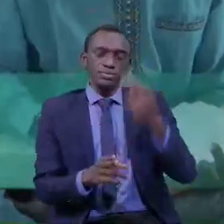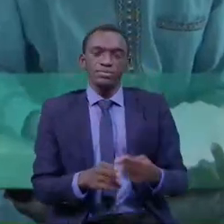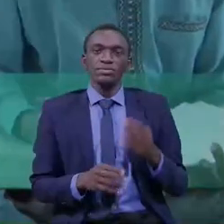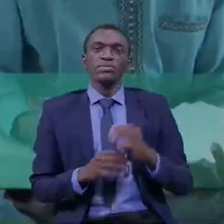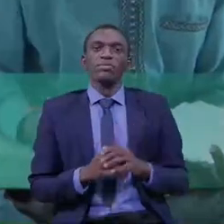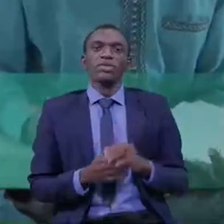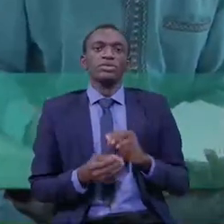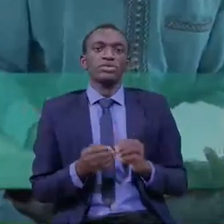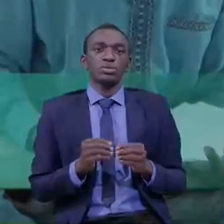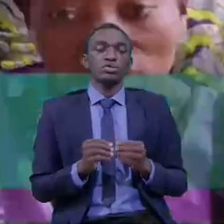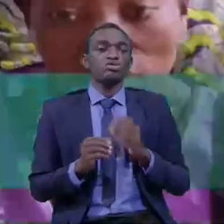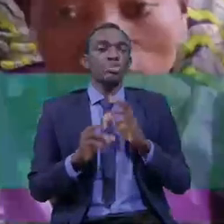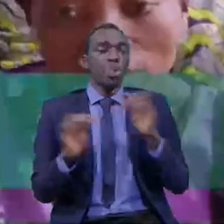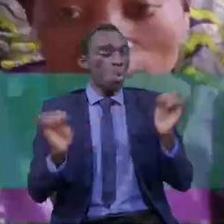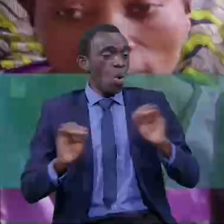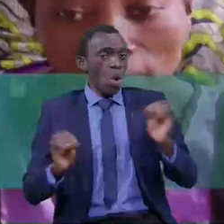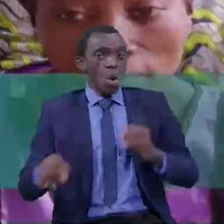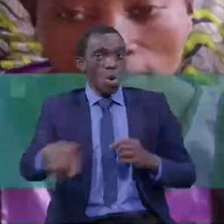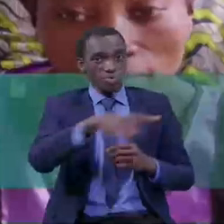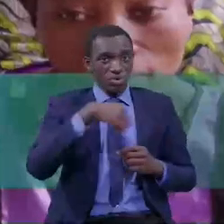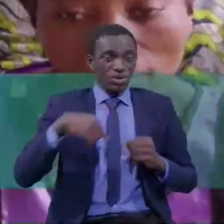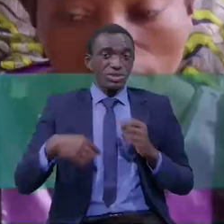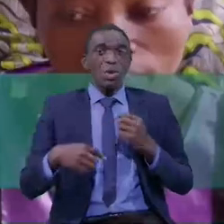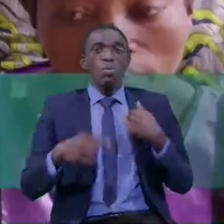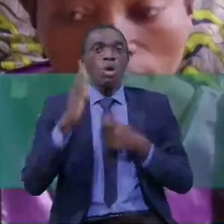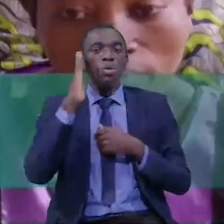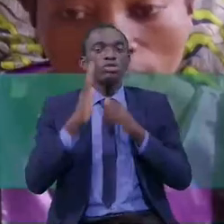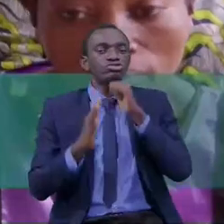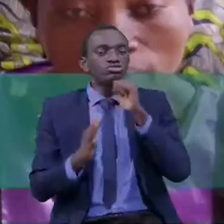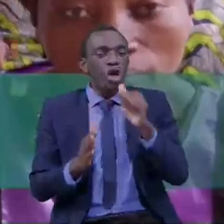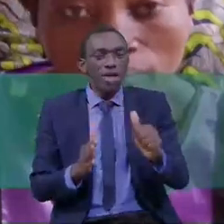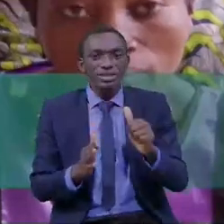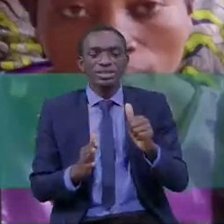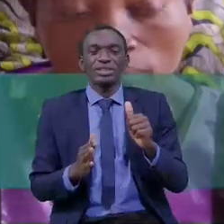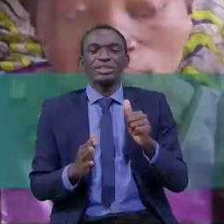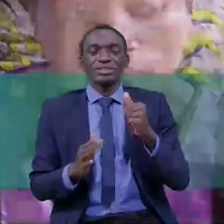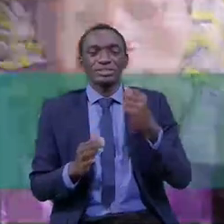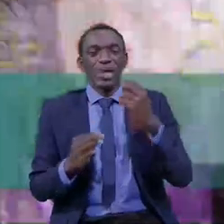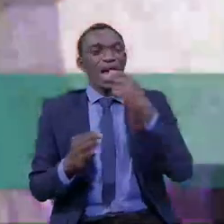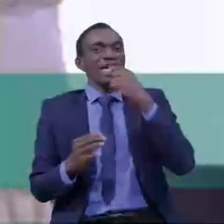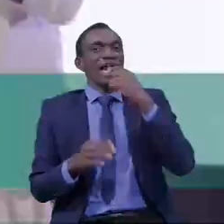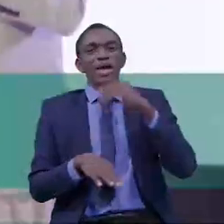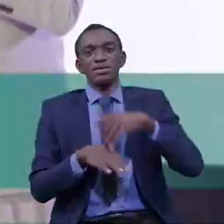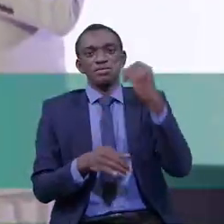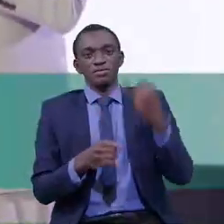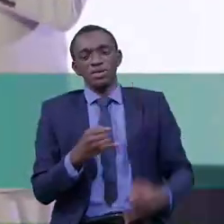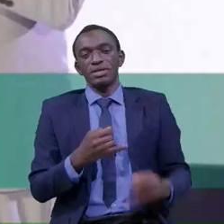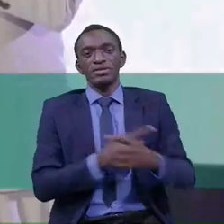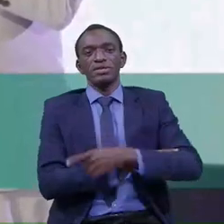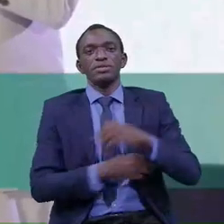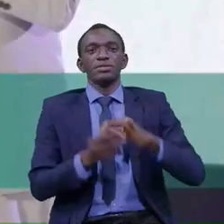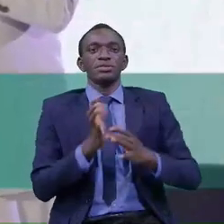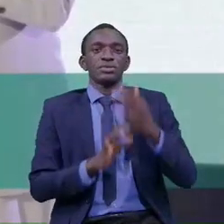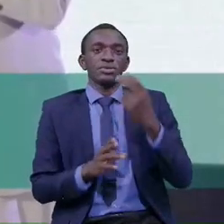Aucun de nous ne regrettera au dernier jour. Il t'a appelé. Tu as répondu à l'appel.